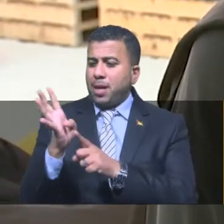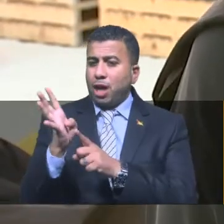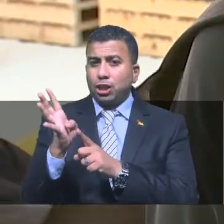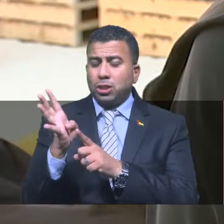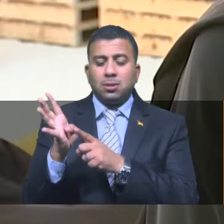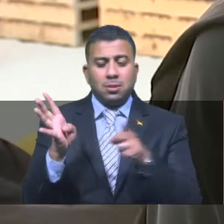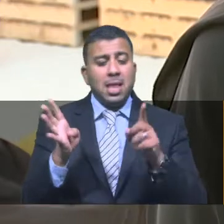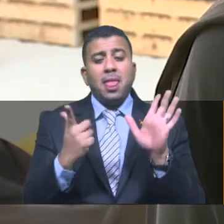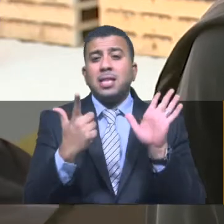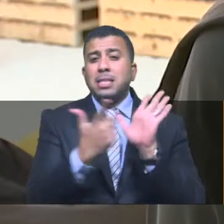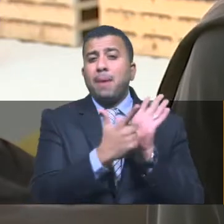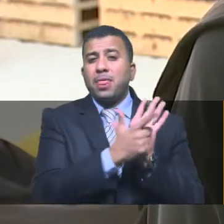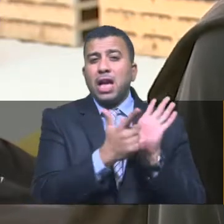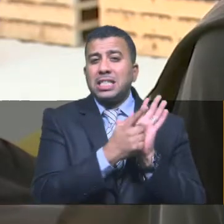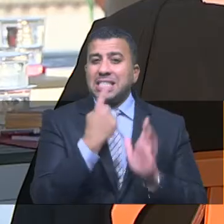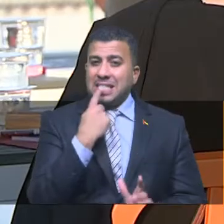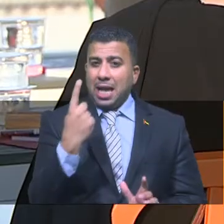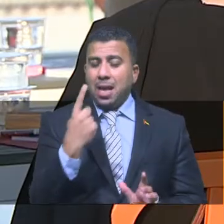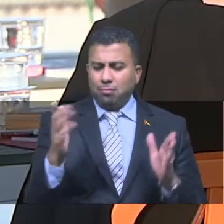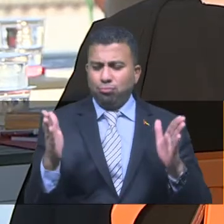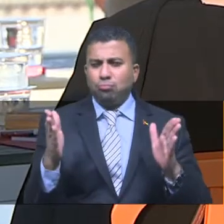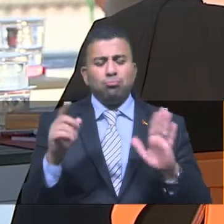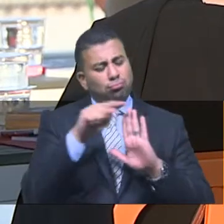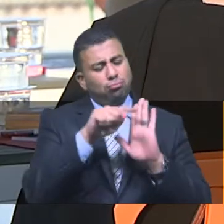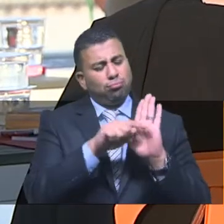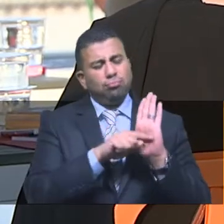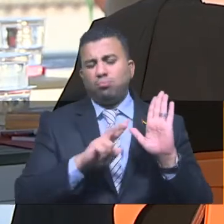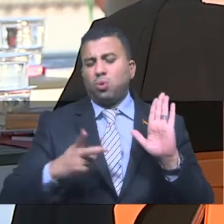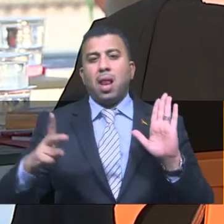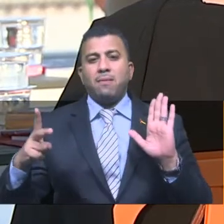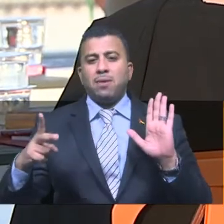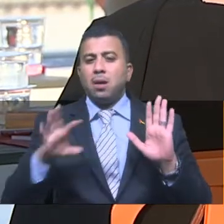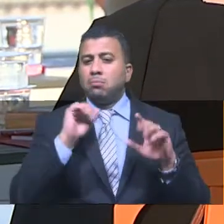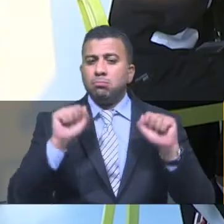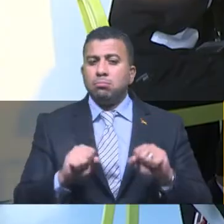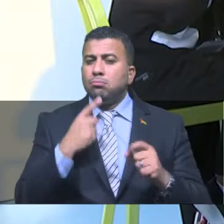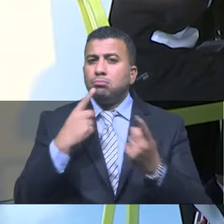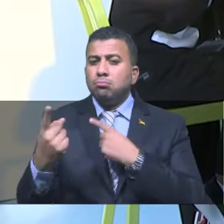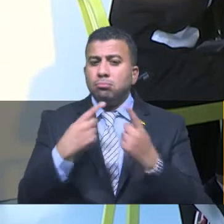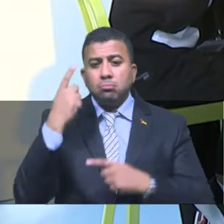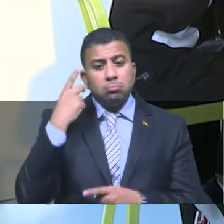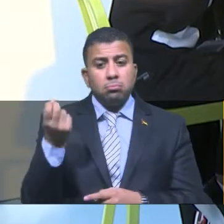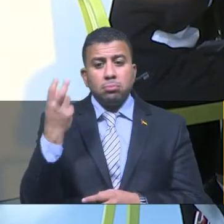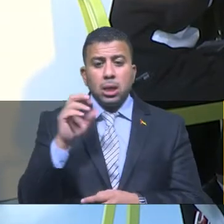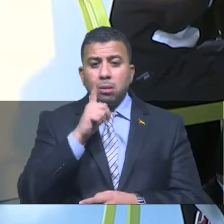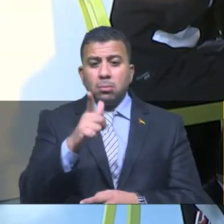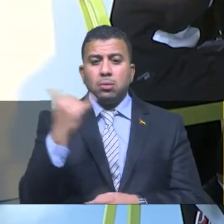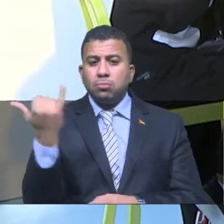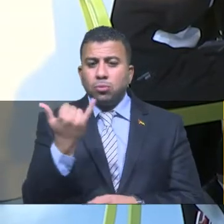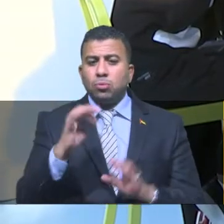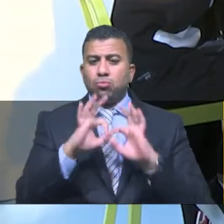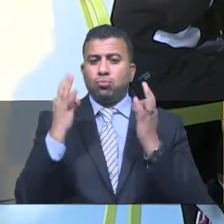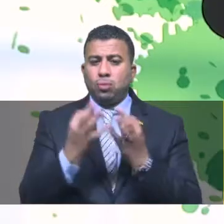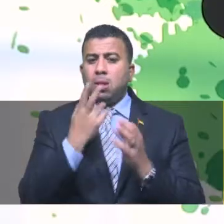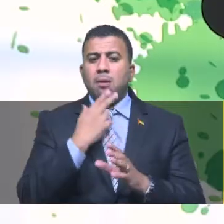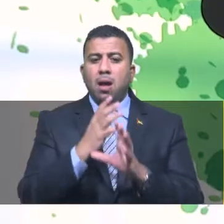14 و17 سنة ضمن محاور مختلفة. كما شملت محاور جلسة العصف الذهني إبراز دور الطفل في المجتمع